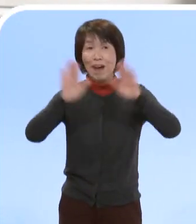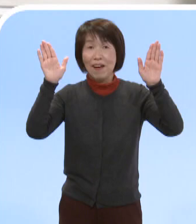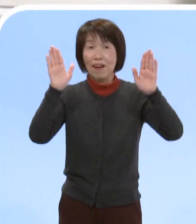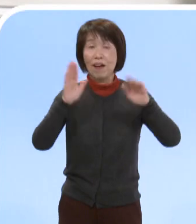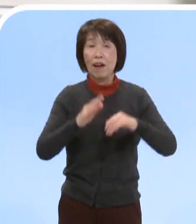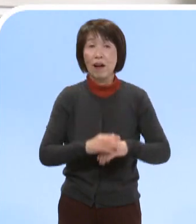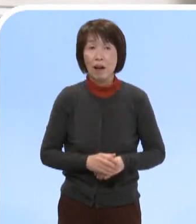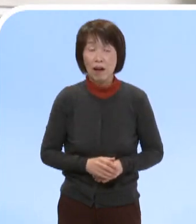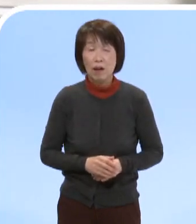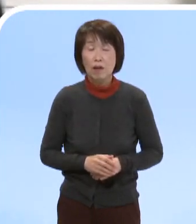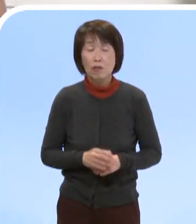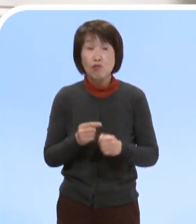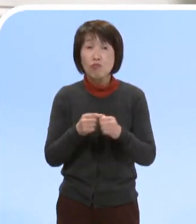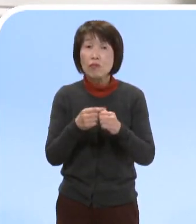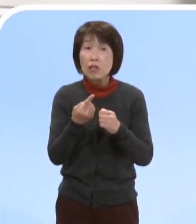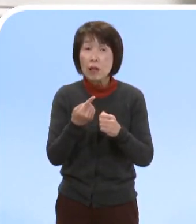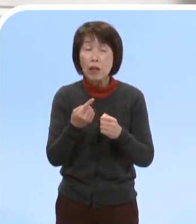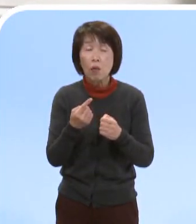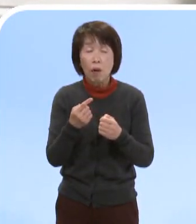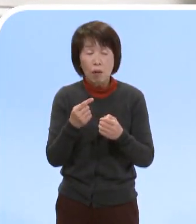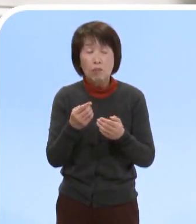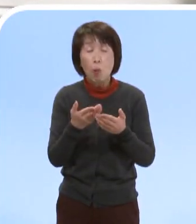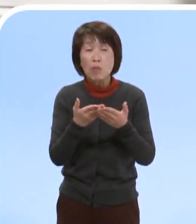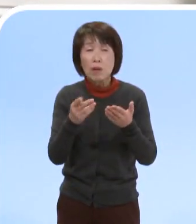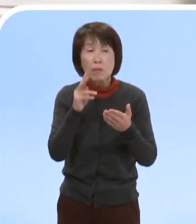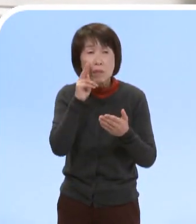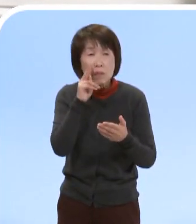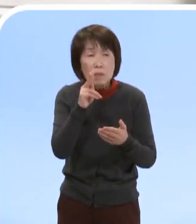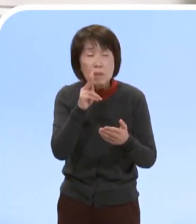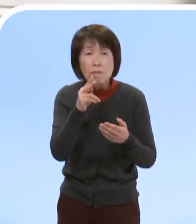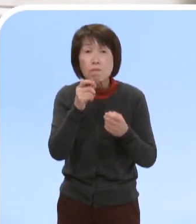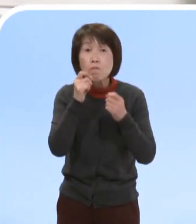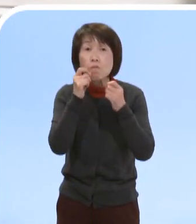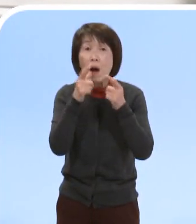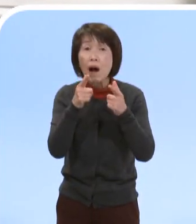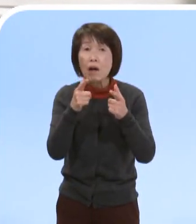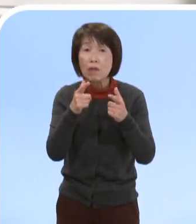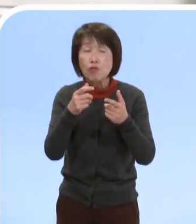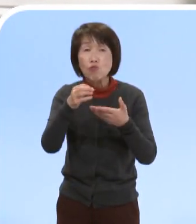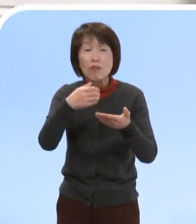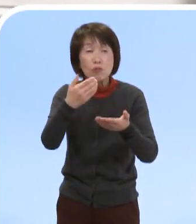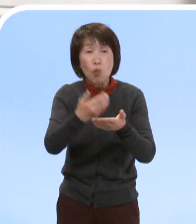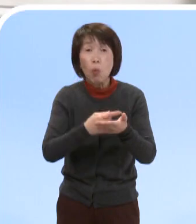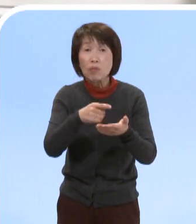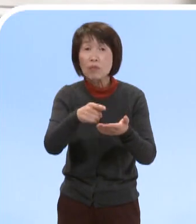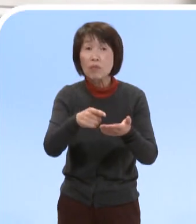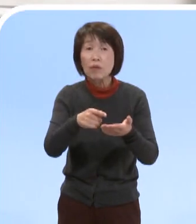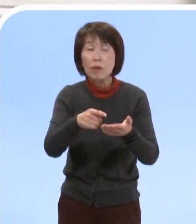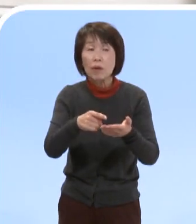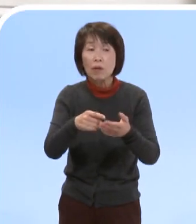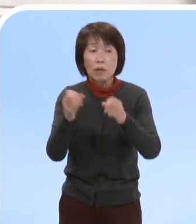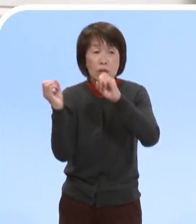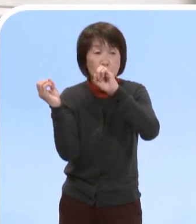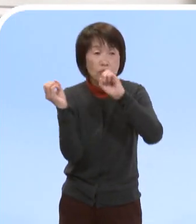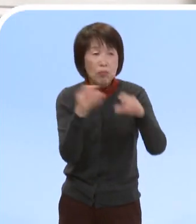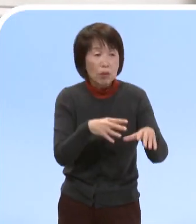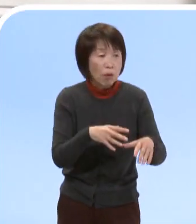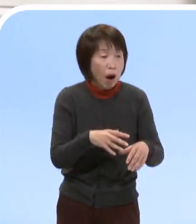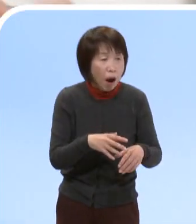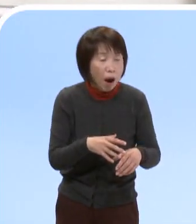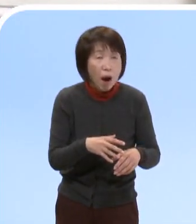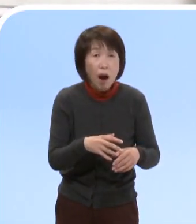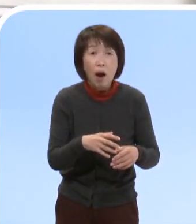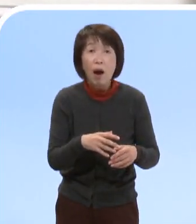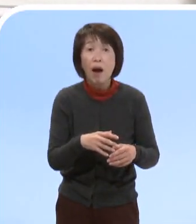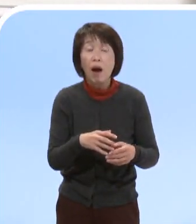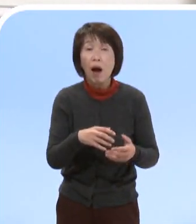がわーってあって、でそれはフードバンクが引き取らなかったら本当に